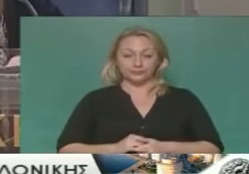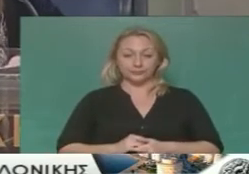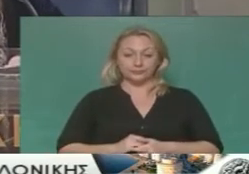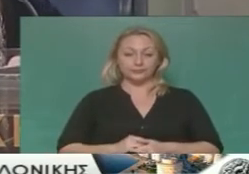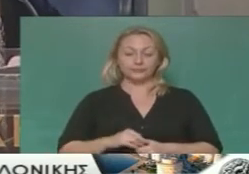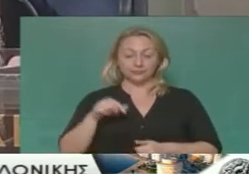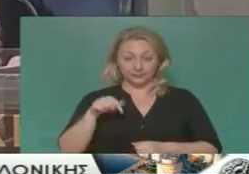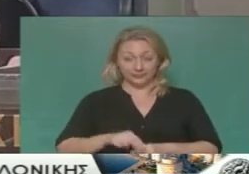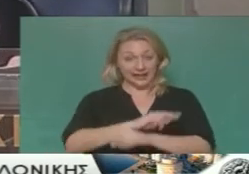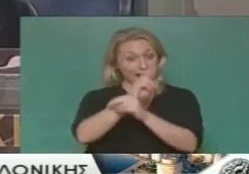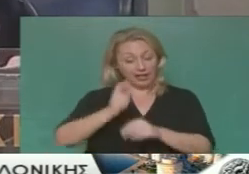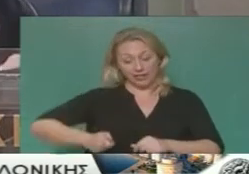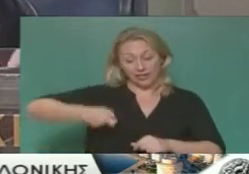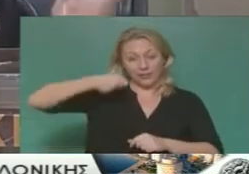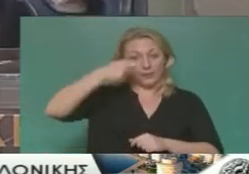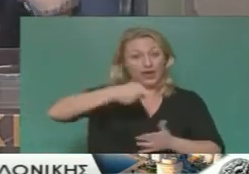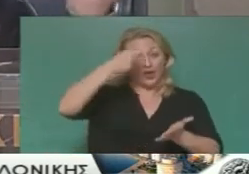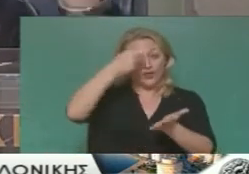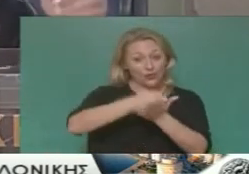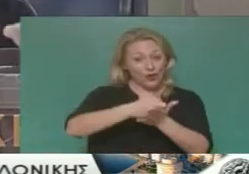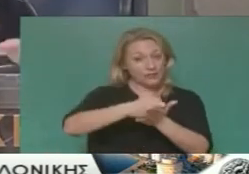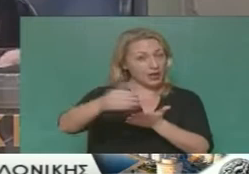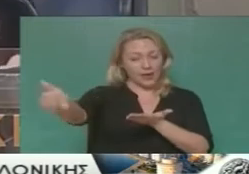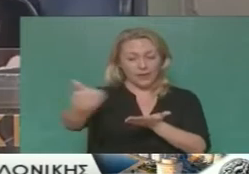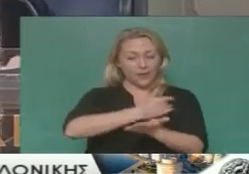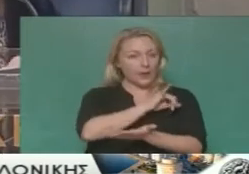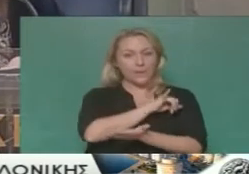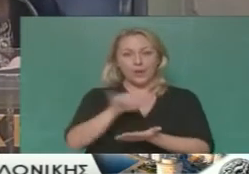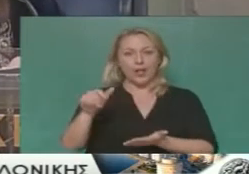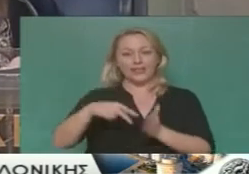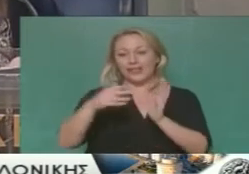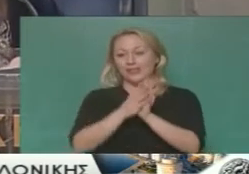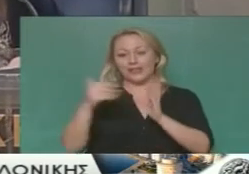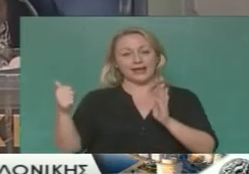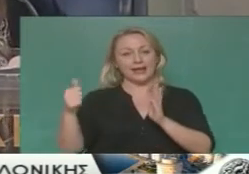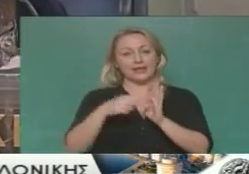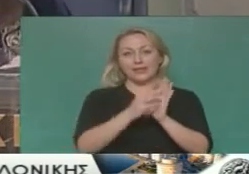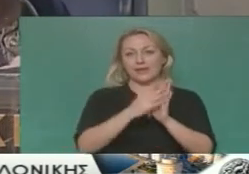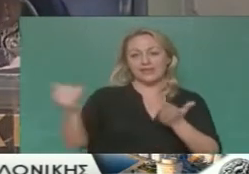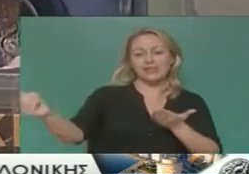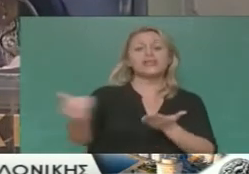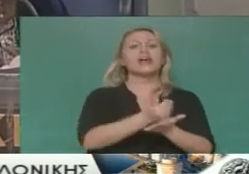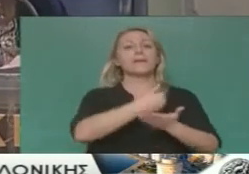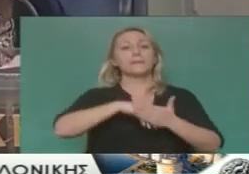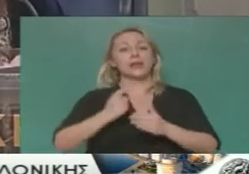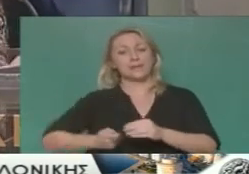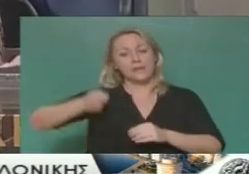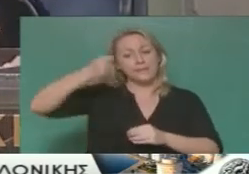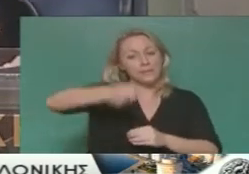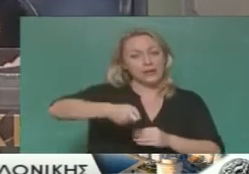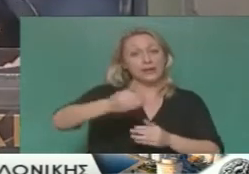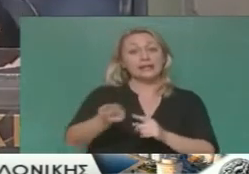Μας έβαλαν να πληρώσουμε φόρο για μερίσματα που δεν εισπράξαμε το 2016 και 2017 και προκαταβολή